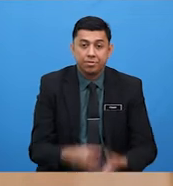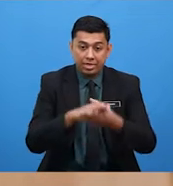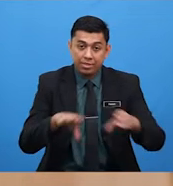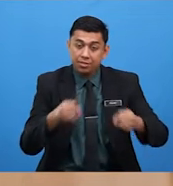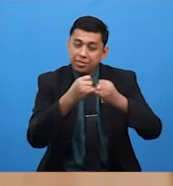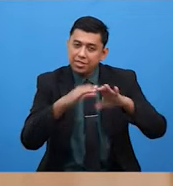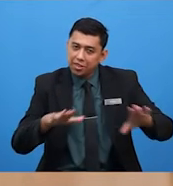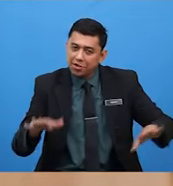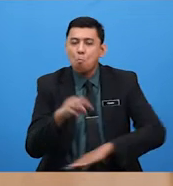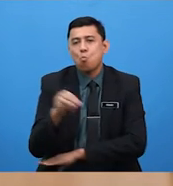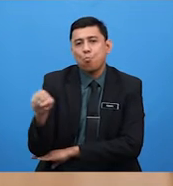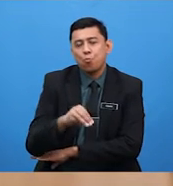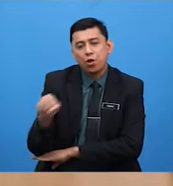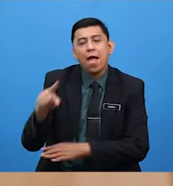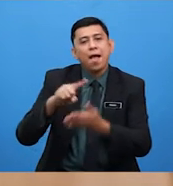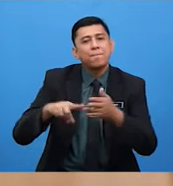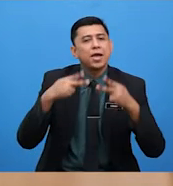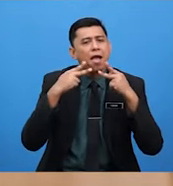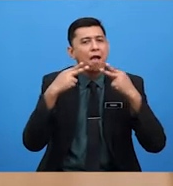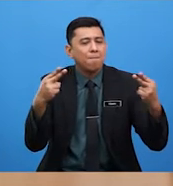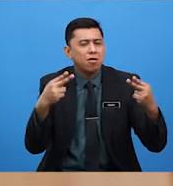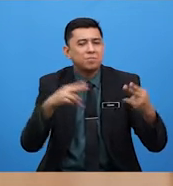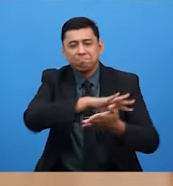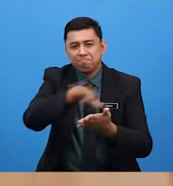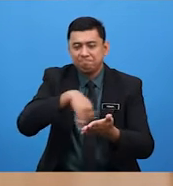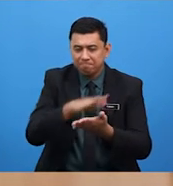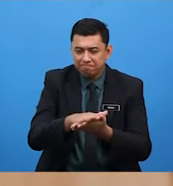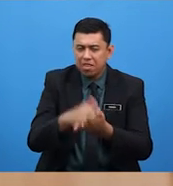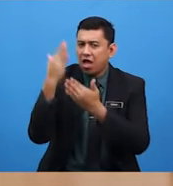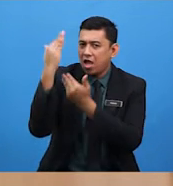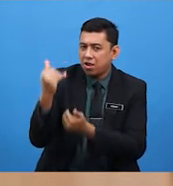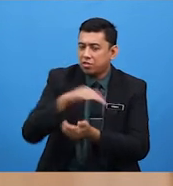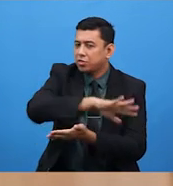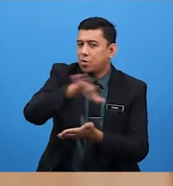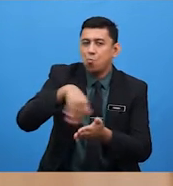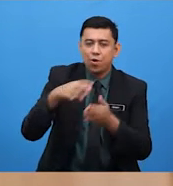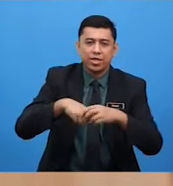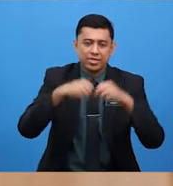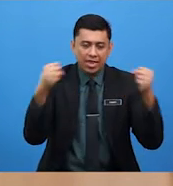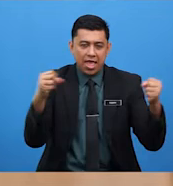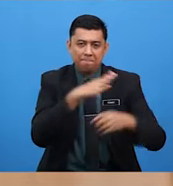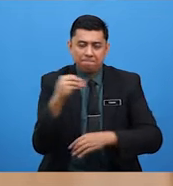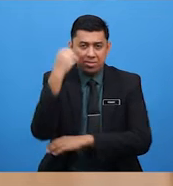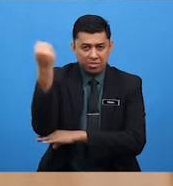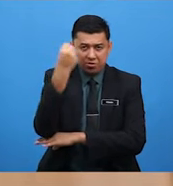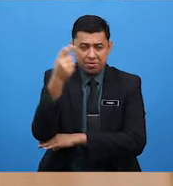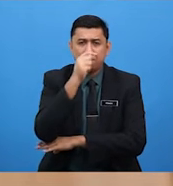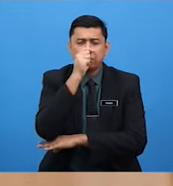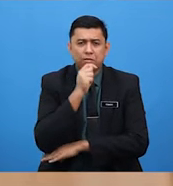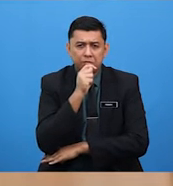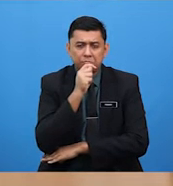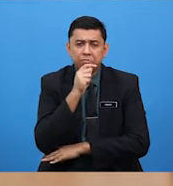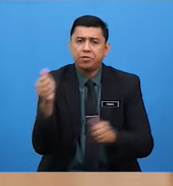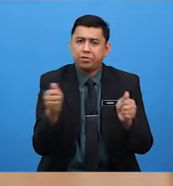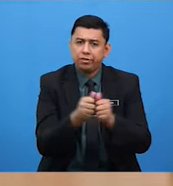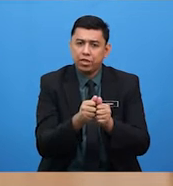Selamat sejahtera murid-murid. Apa khabar semua? Cikgu harap murid-murid semua sihat dan sentiasa tabah dalam dunia yang penuh dengan